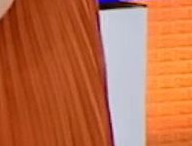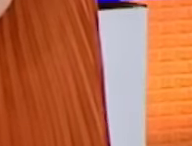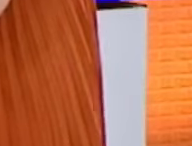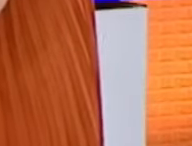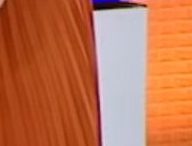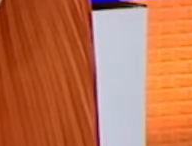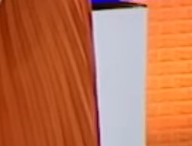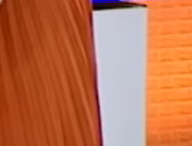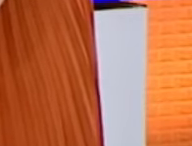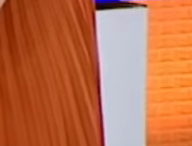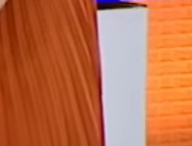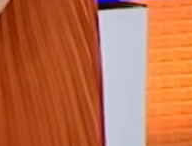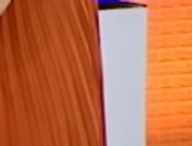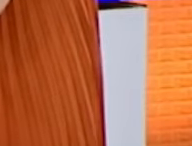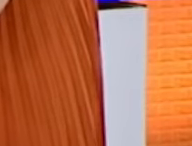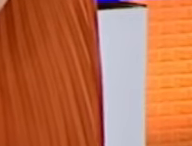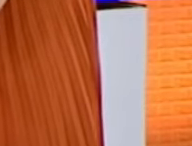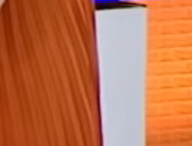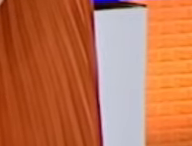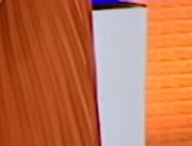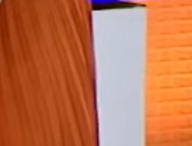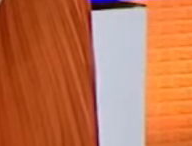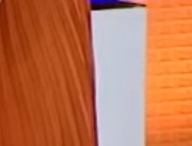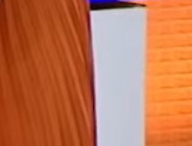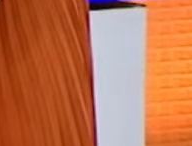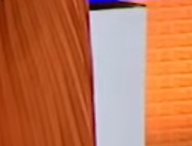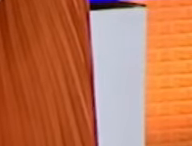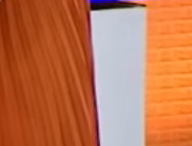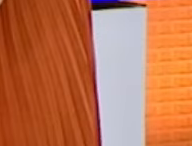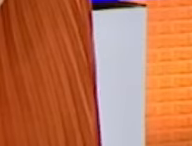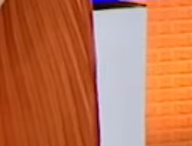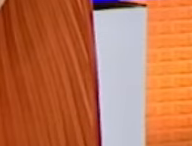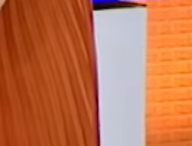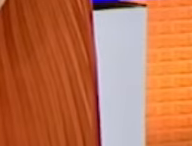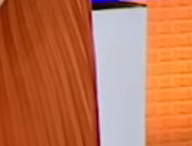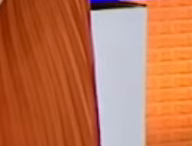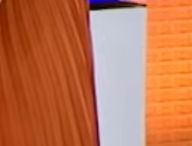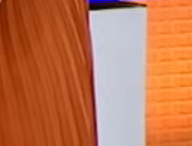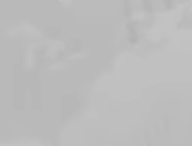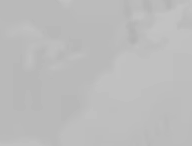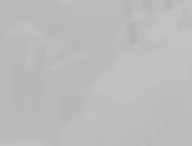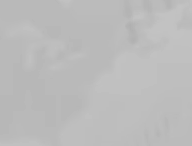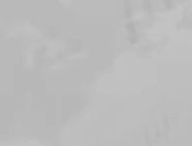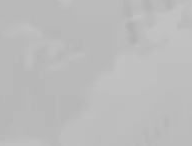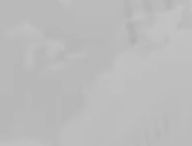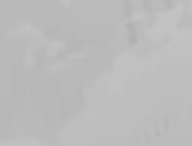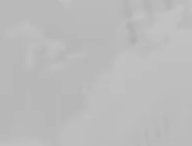kami sa GMA Pinoy TV at sa www.gmanews.tv.